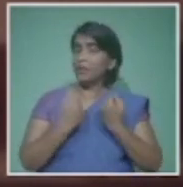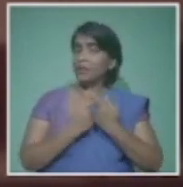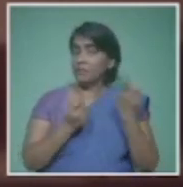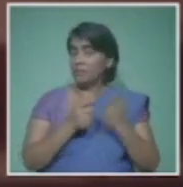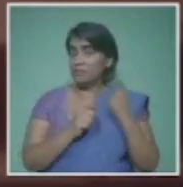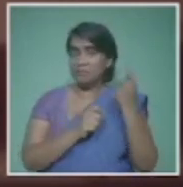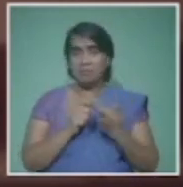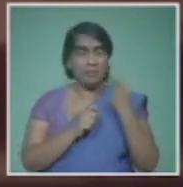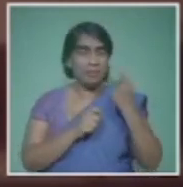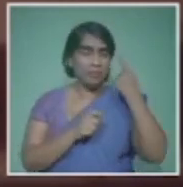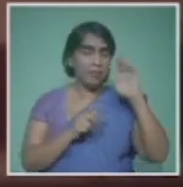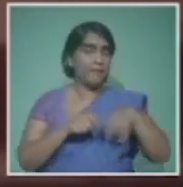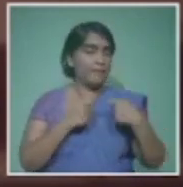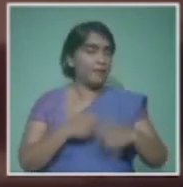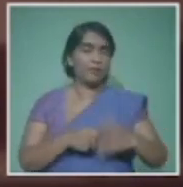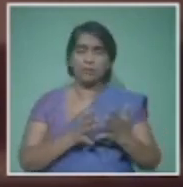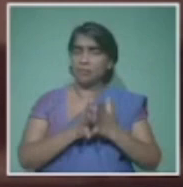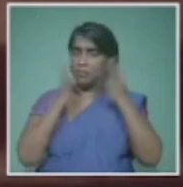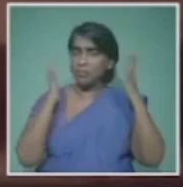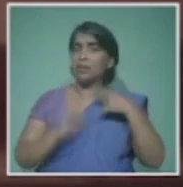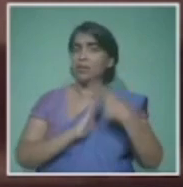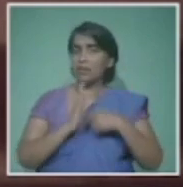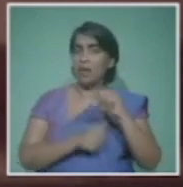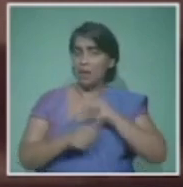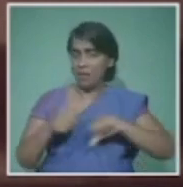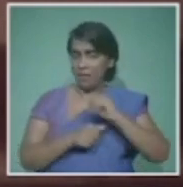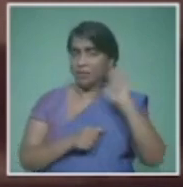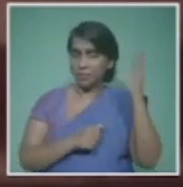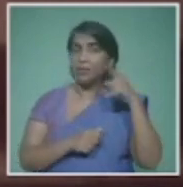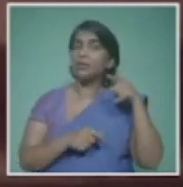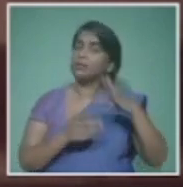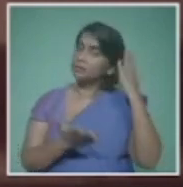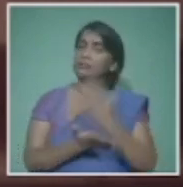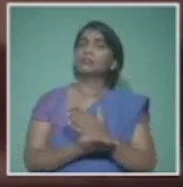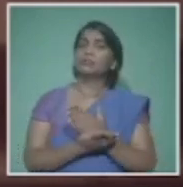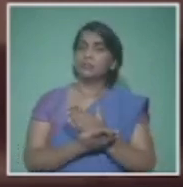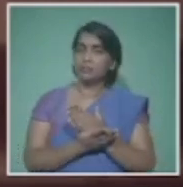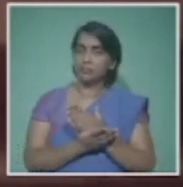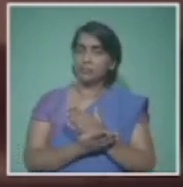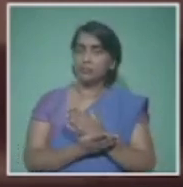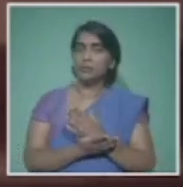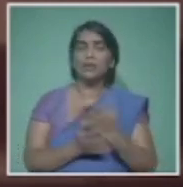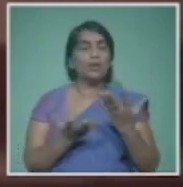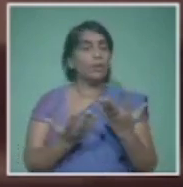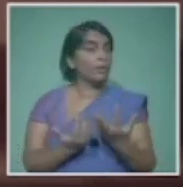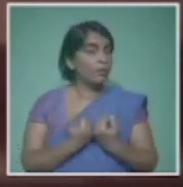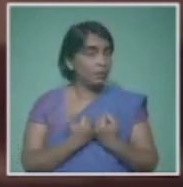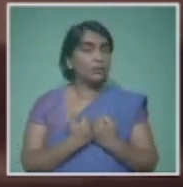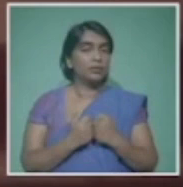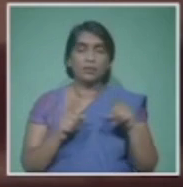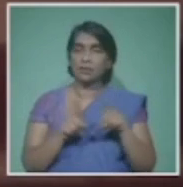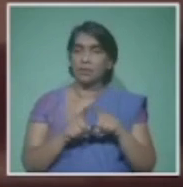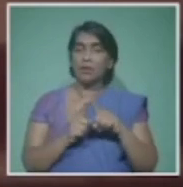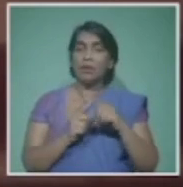kerana Anawas sebieda mita wisalah mera te silum ayatan over. Ewa anawat tan sidda beno. Awas